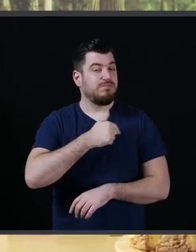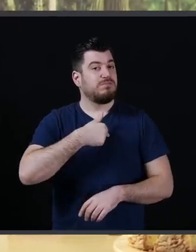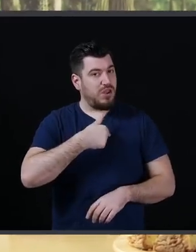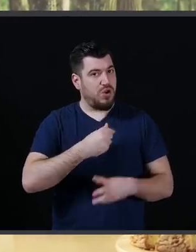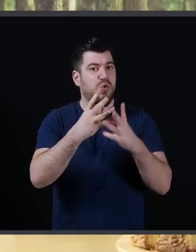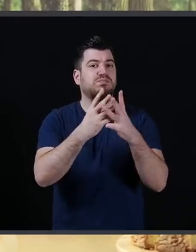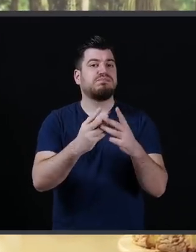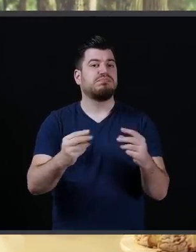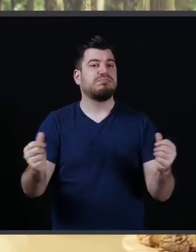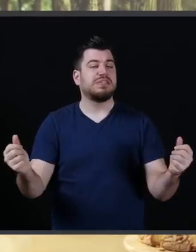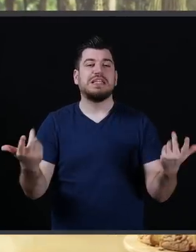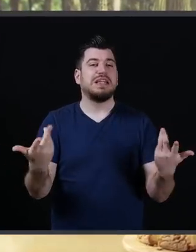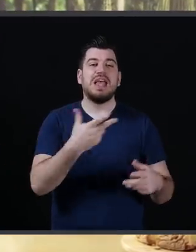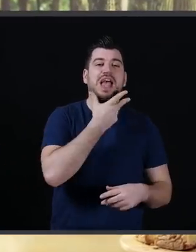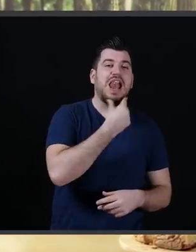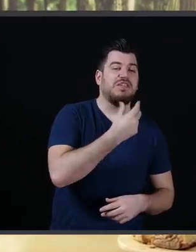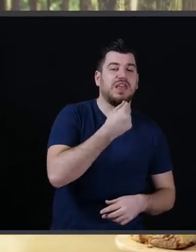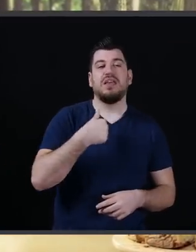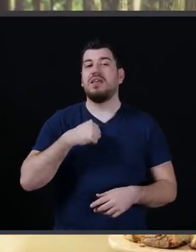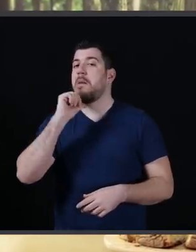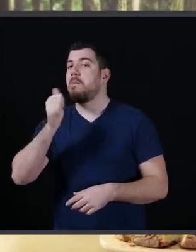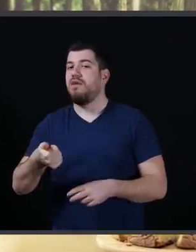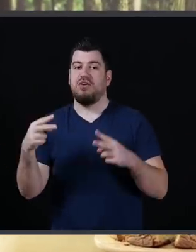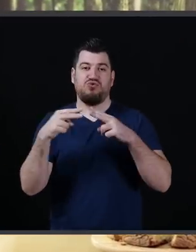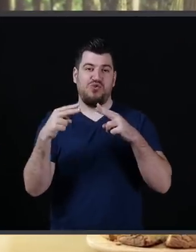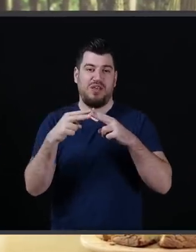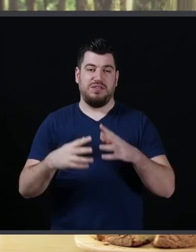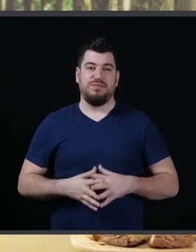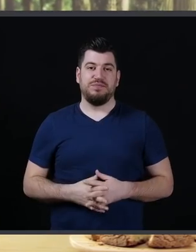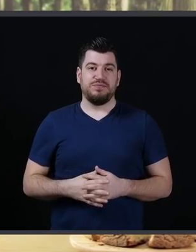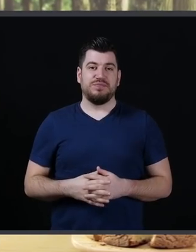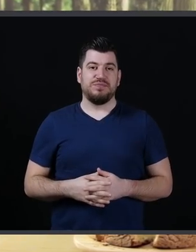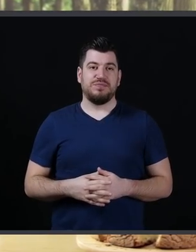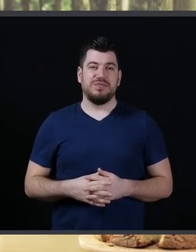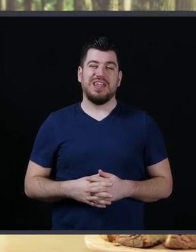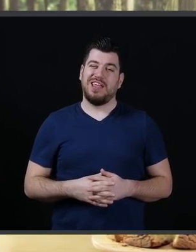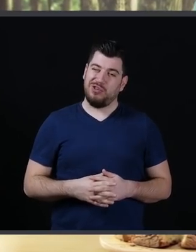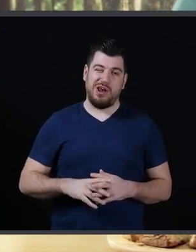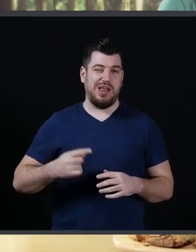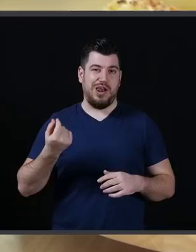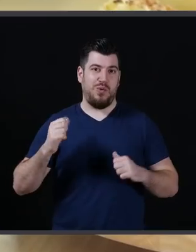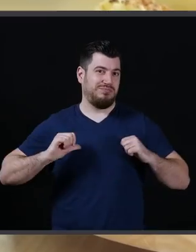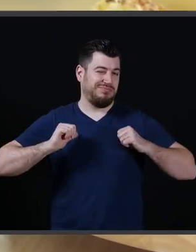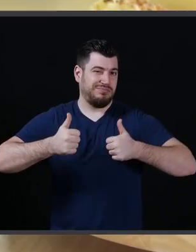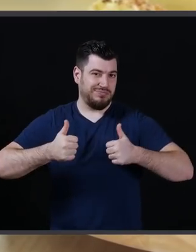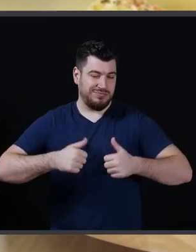λιώσει λευκή και μαύρη σοκολάτα. Και τώρα θα το παίξω πάρα πολύ μάγκας.